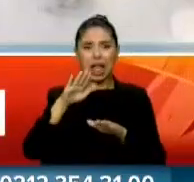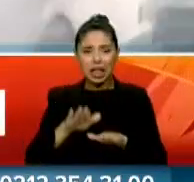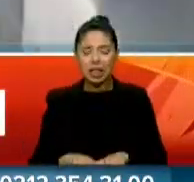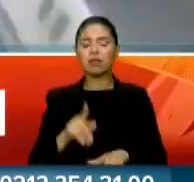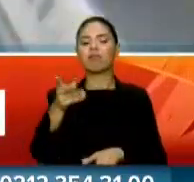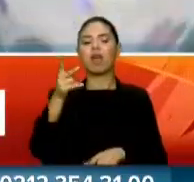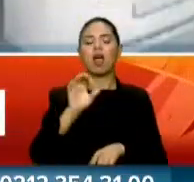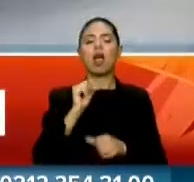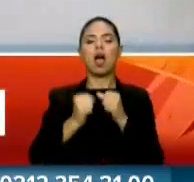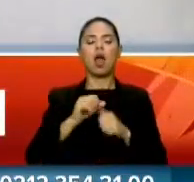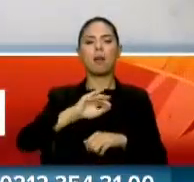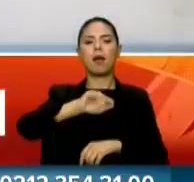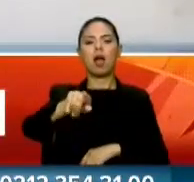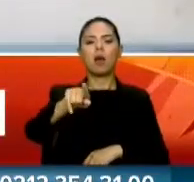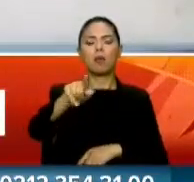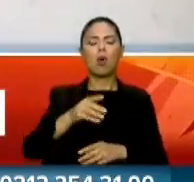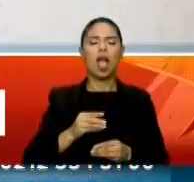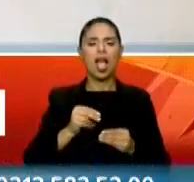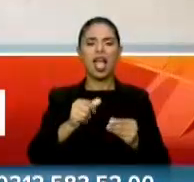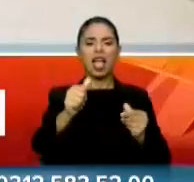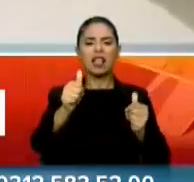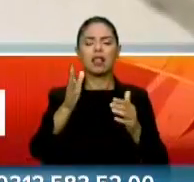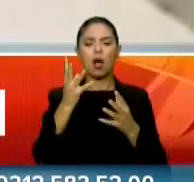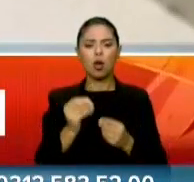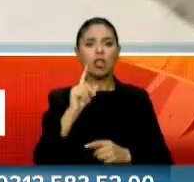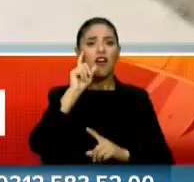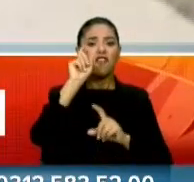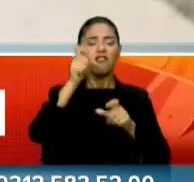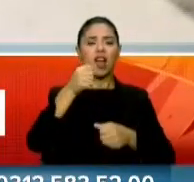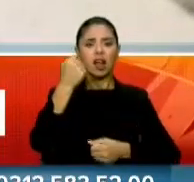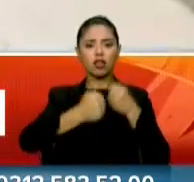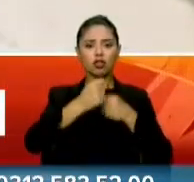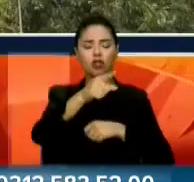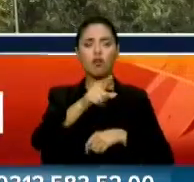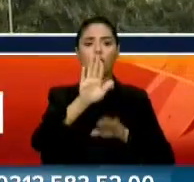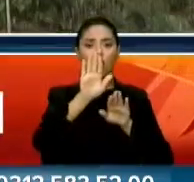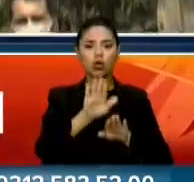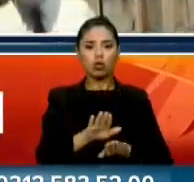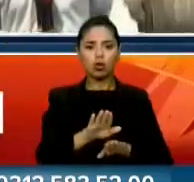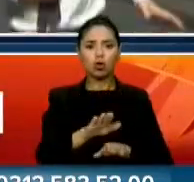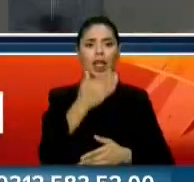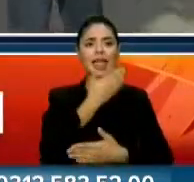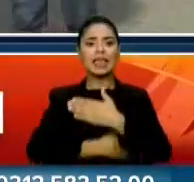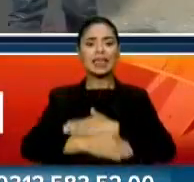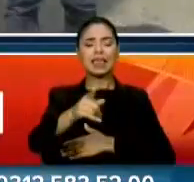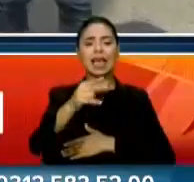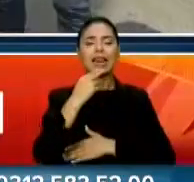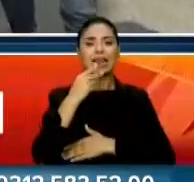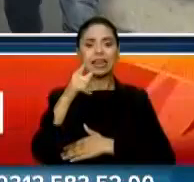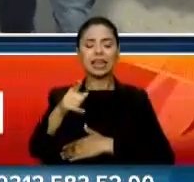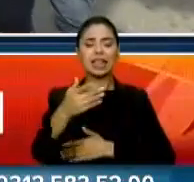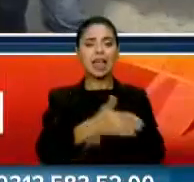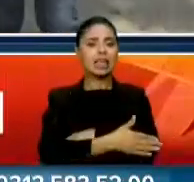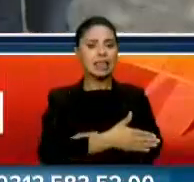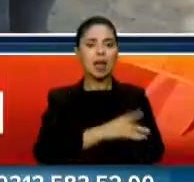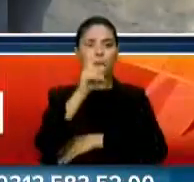içinde. Gülten aracın altında metrelerce sürüklendi. Durumu fark eden sürücü hemen durdu. Yaralı halde yerde yatan küçük kızın